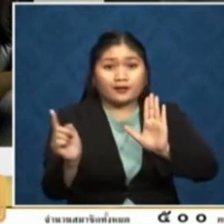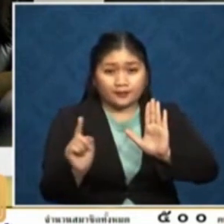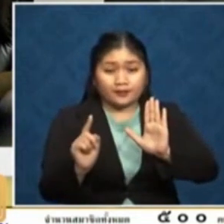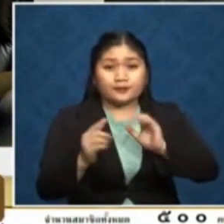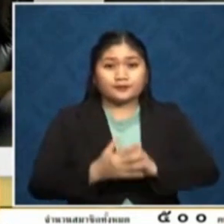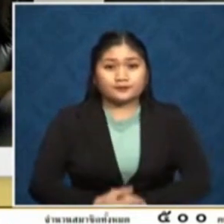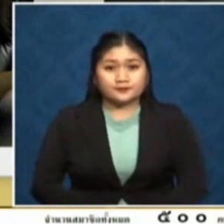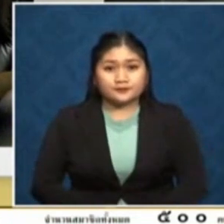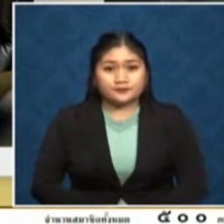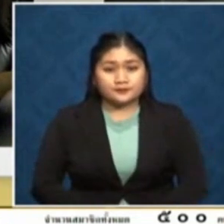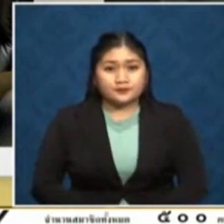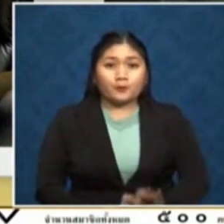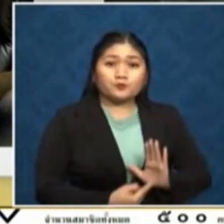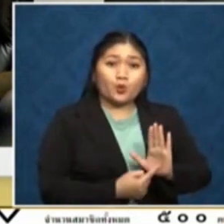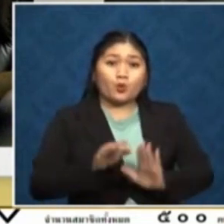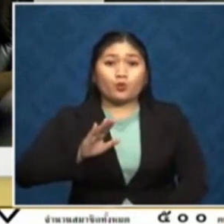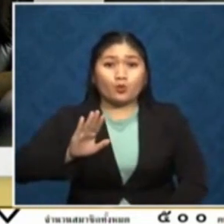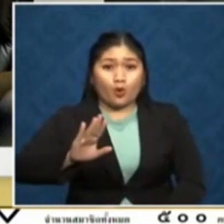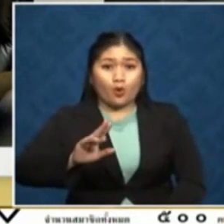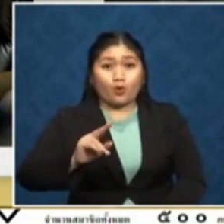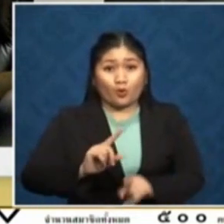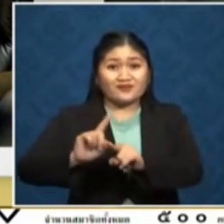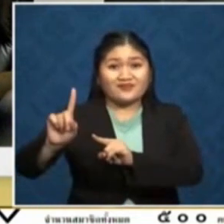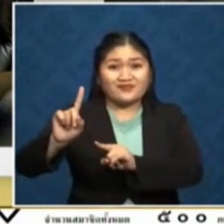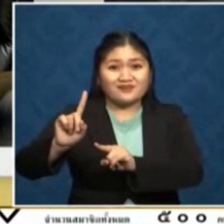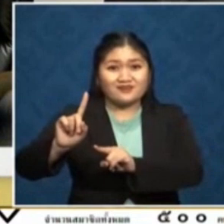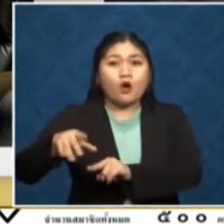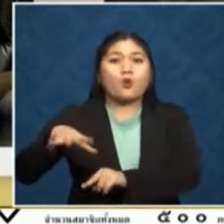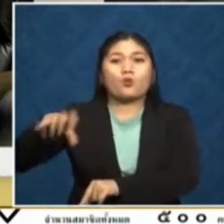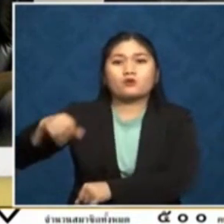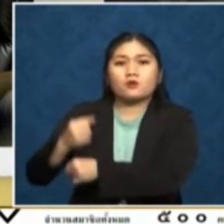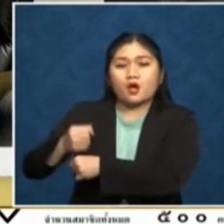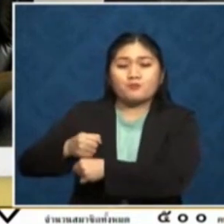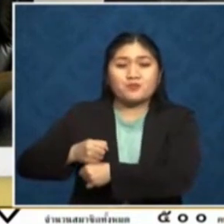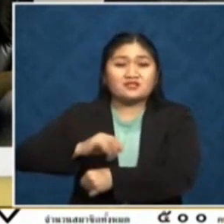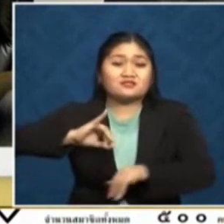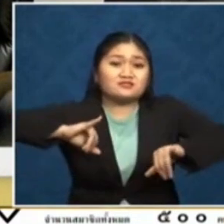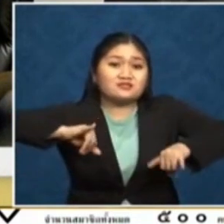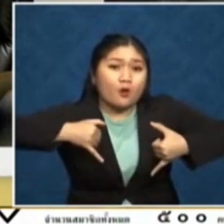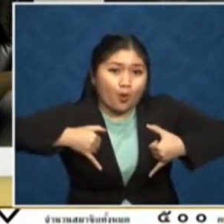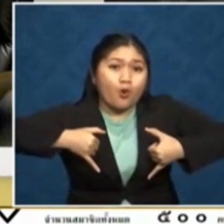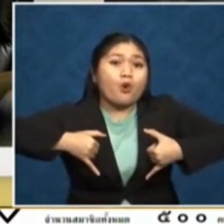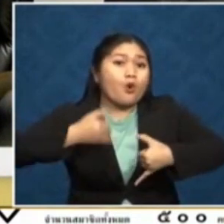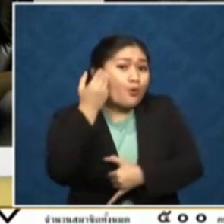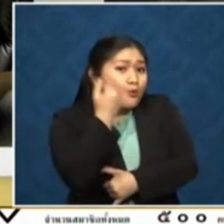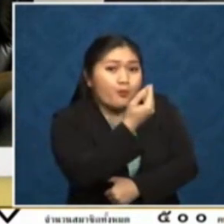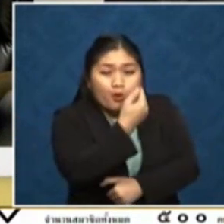ครับปัญหาที่เกิดขึ้นของบุคคลที่มีความหลากหลายทางเพศนะครับผมจะยกตัวอย่างให้ดู